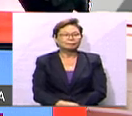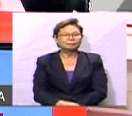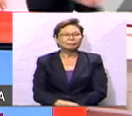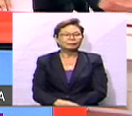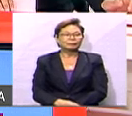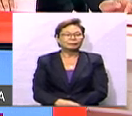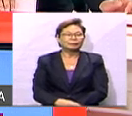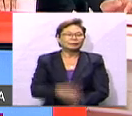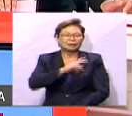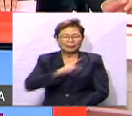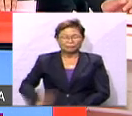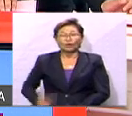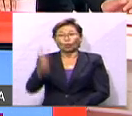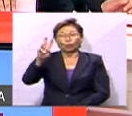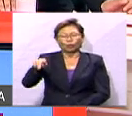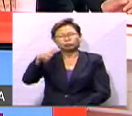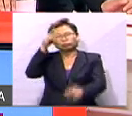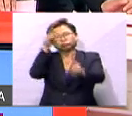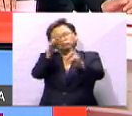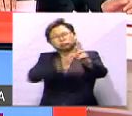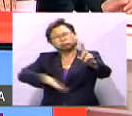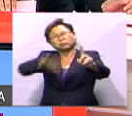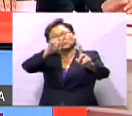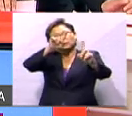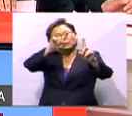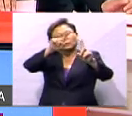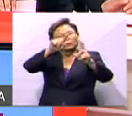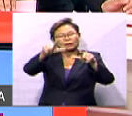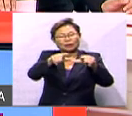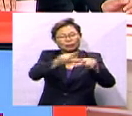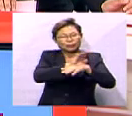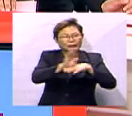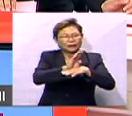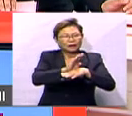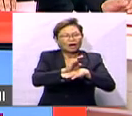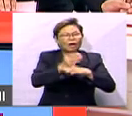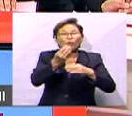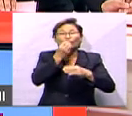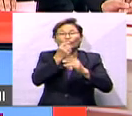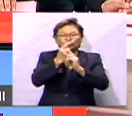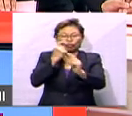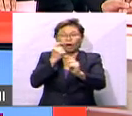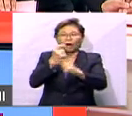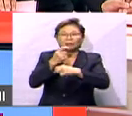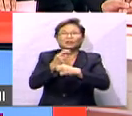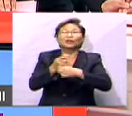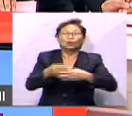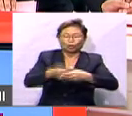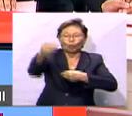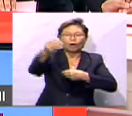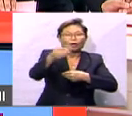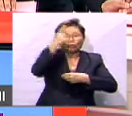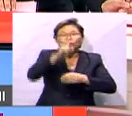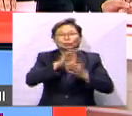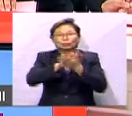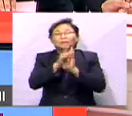Kementerian Wilayah Persekutuan menyasarkan kira-kira 1,000 lesen perniagaan food truck dikeluarkan akhir tahun ini bagi merealisasikan